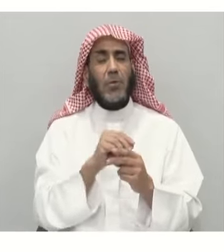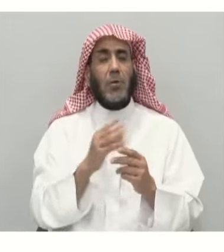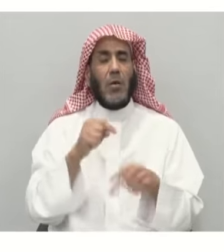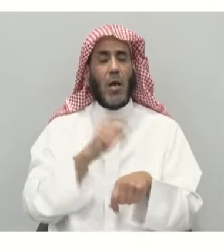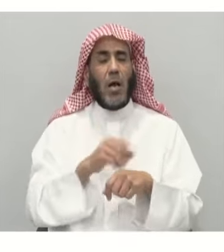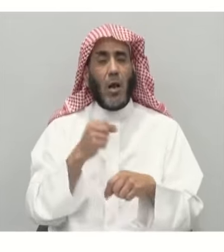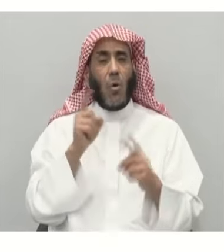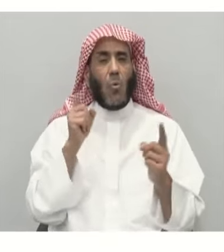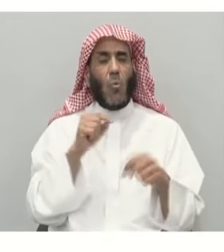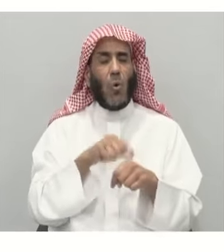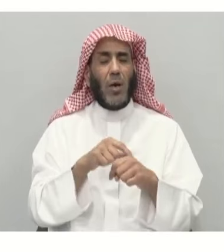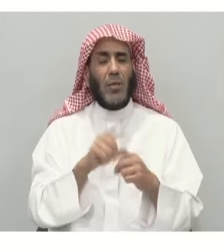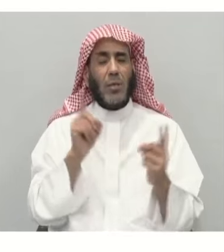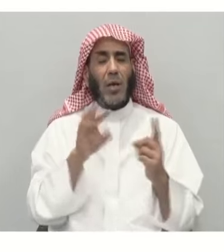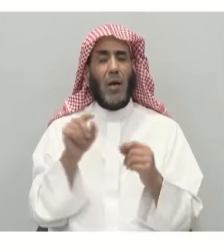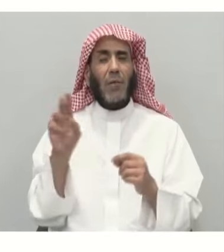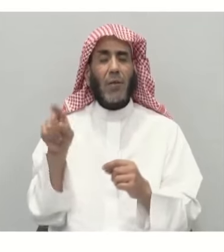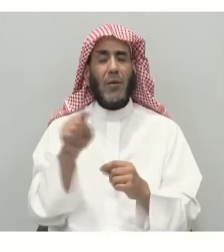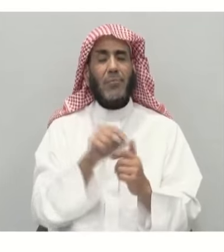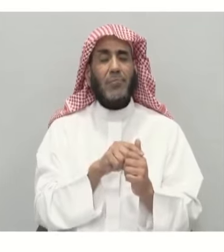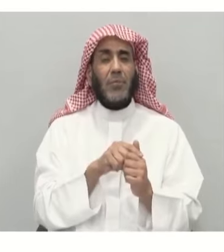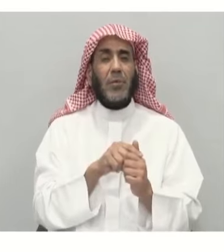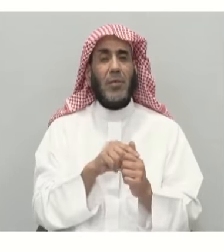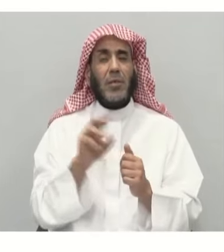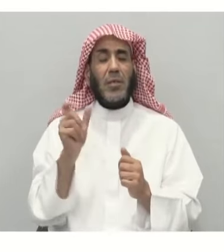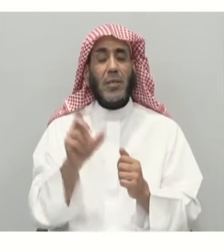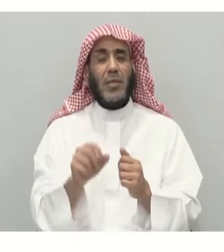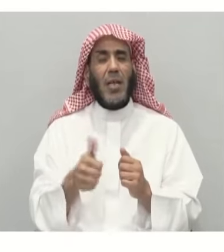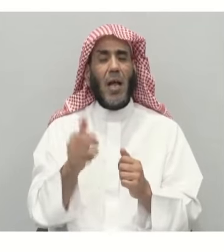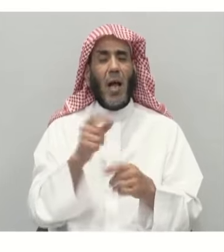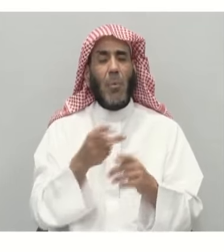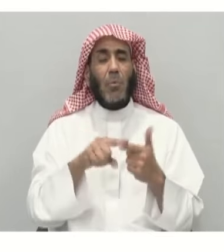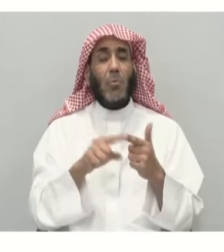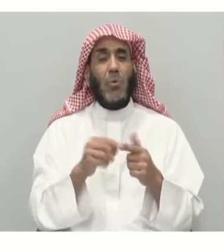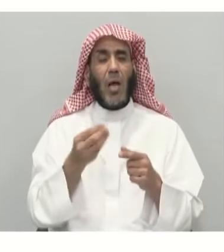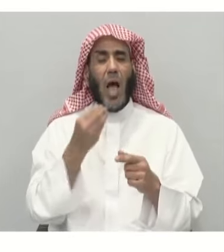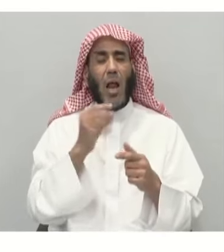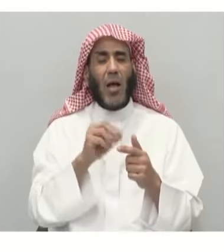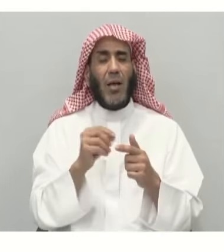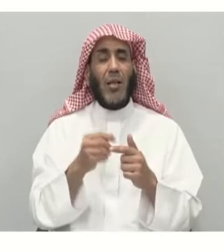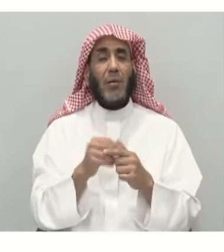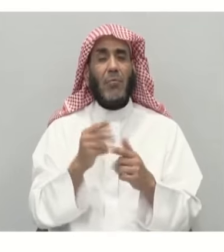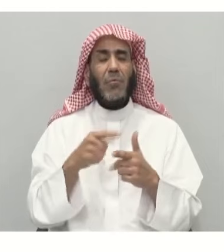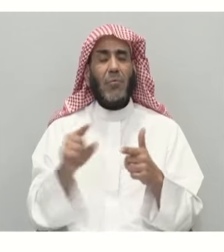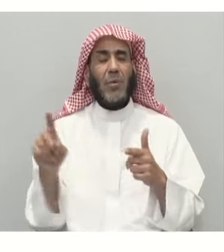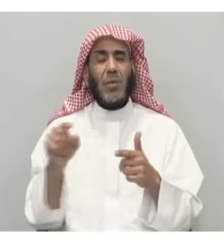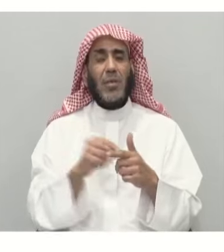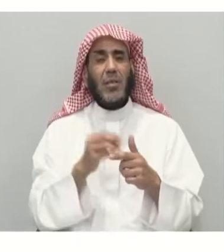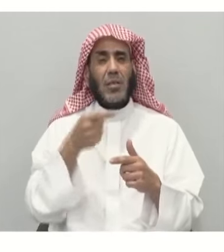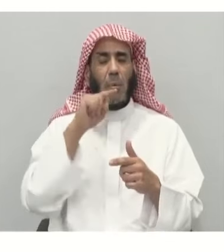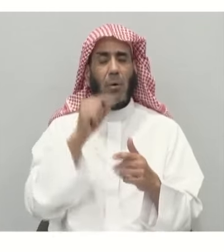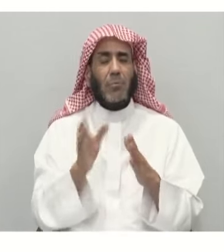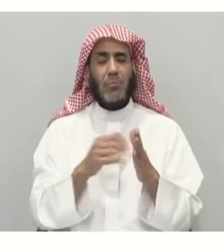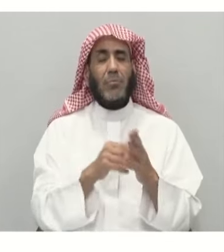وقت لقاء وايضا وضع فراغا ثم نا بالمدير كان غذاء ثم وضع فراغا نا التمر